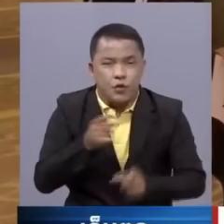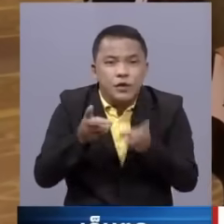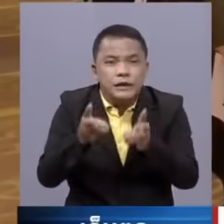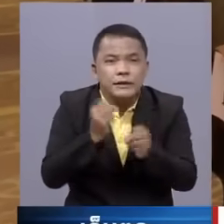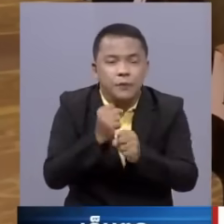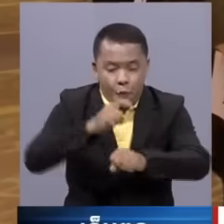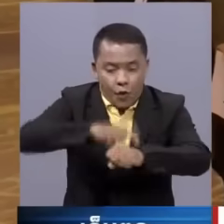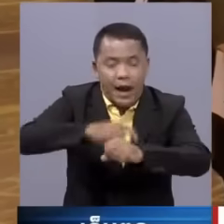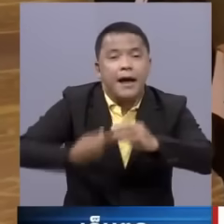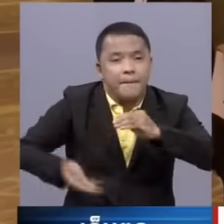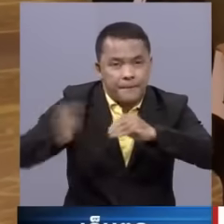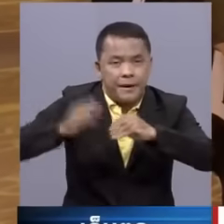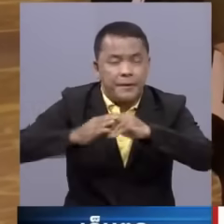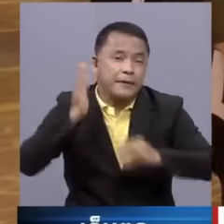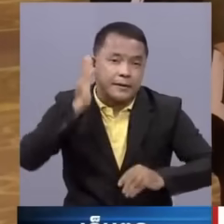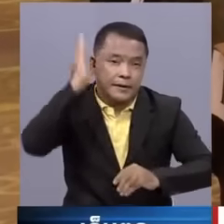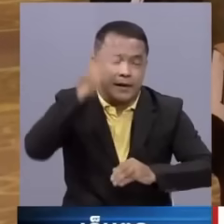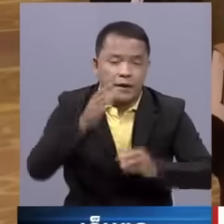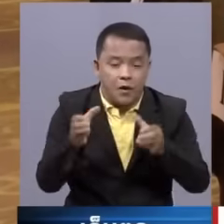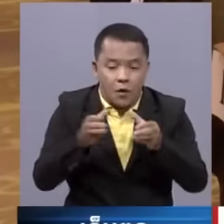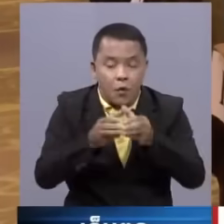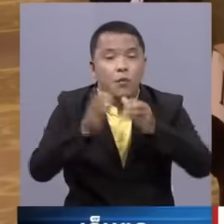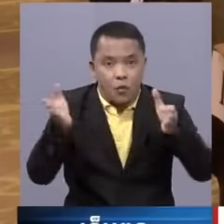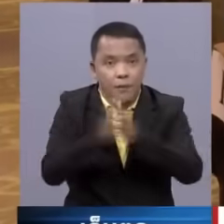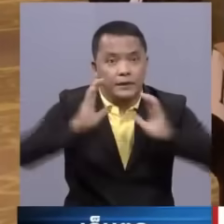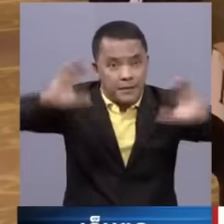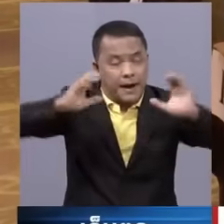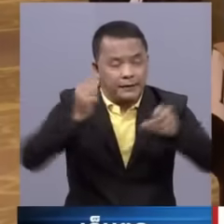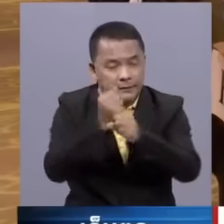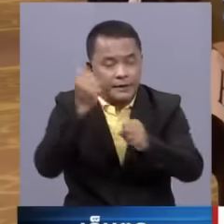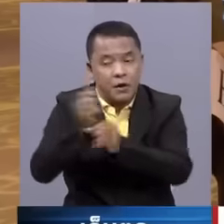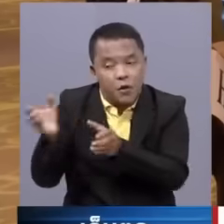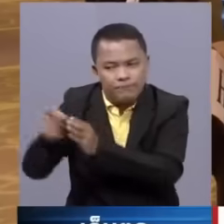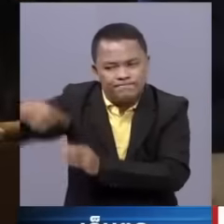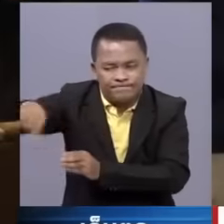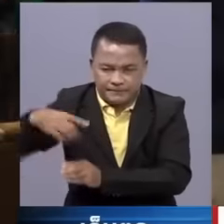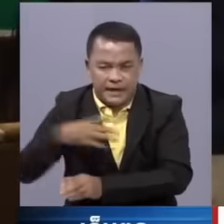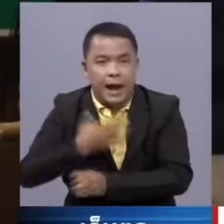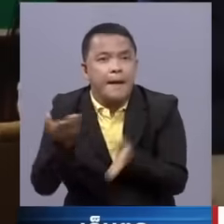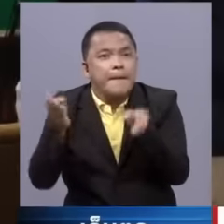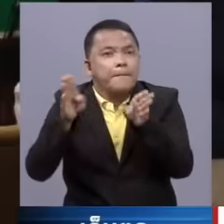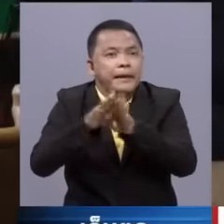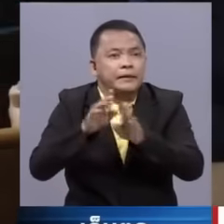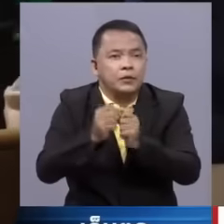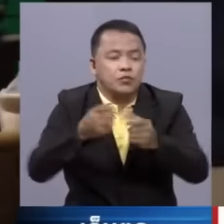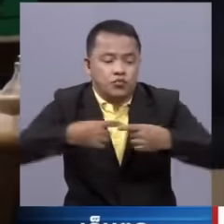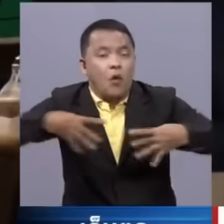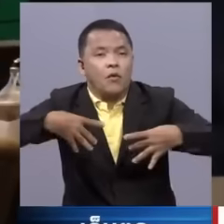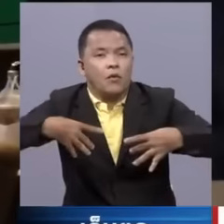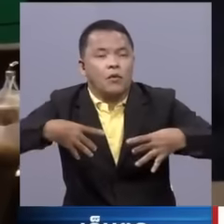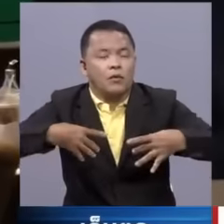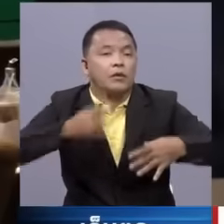ช่วงทดเวลาบาดเจ็บทอดเวลาออกไปเกาะขบวนร่วมรัฐบาลขณะอีกฝั่งนึงหวังจะปิดจ๊อบโดยการเป็นฝ่ายค้าน